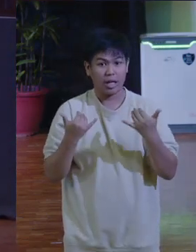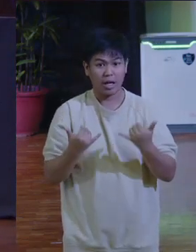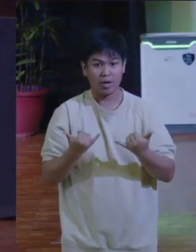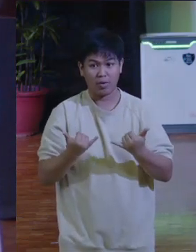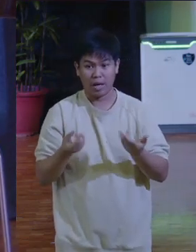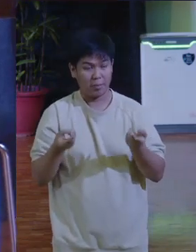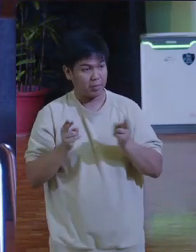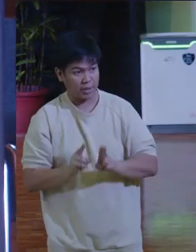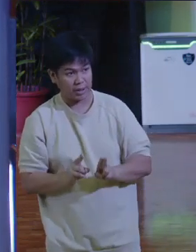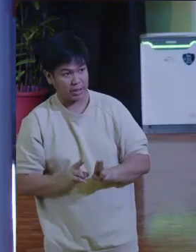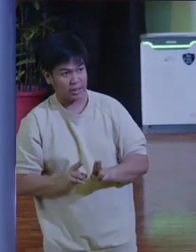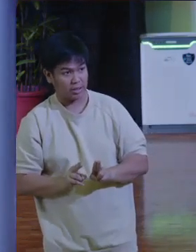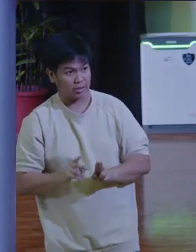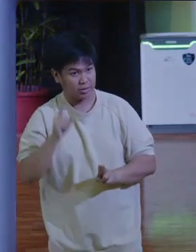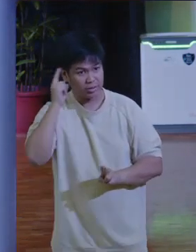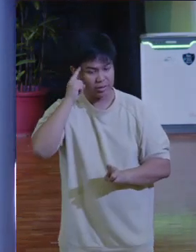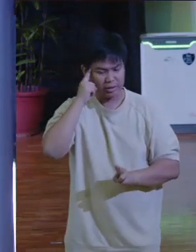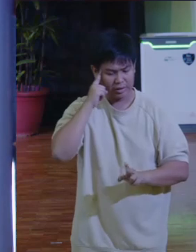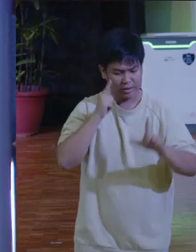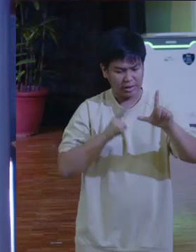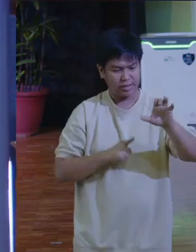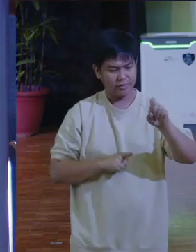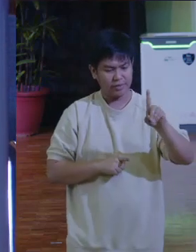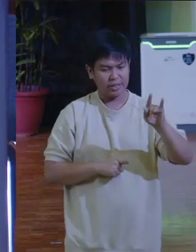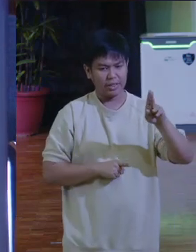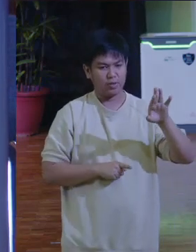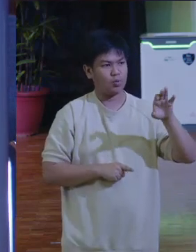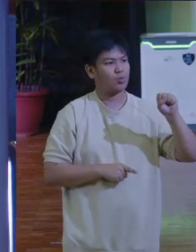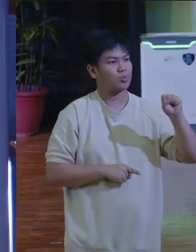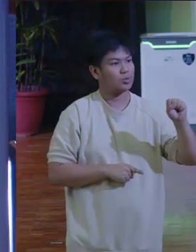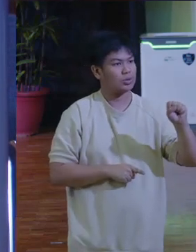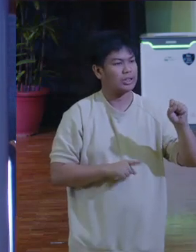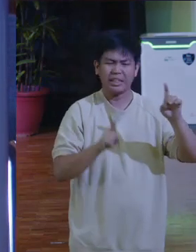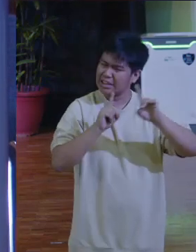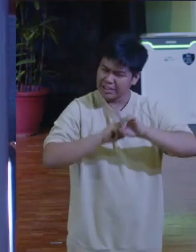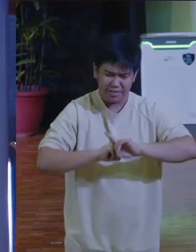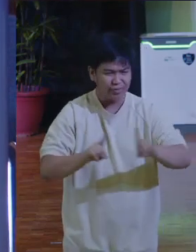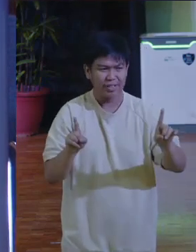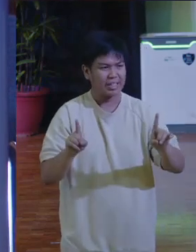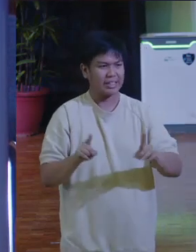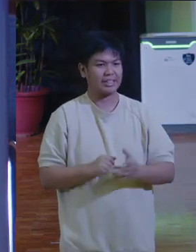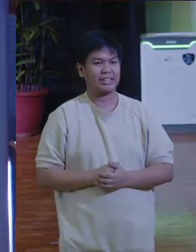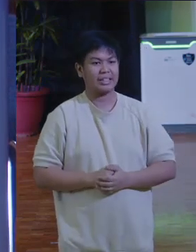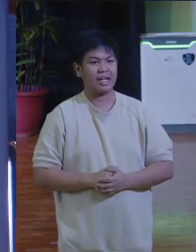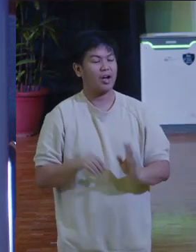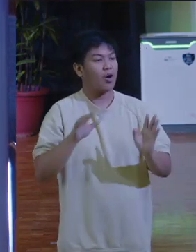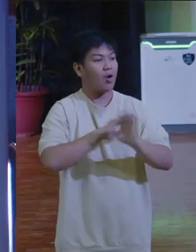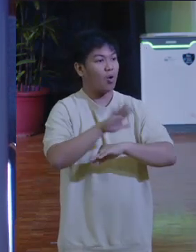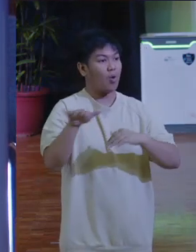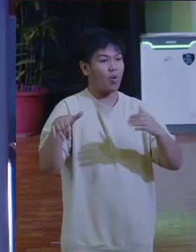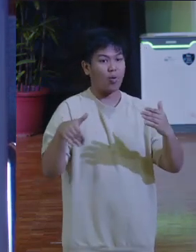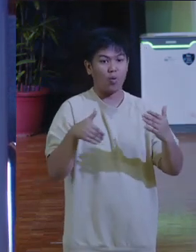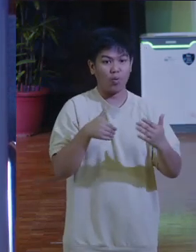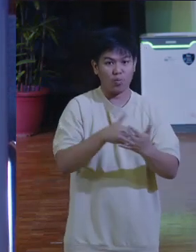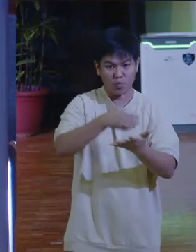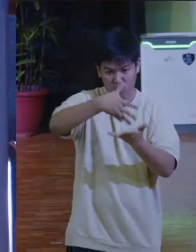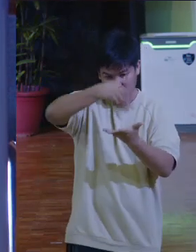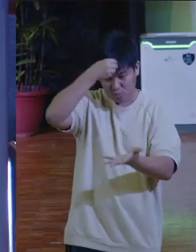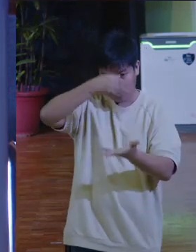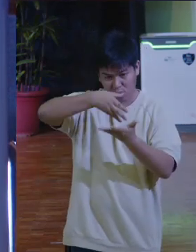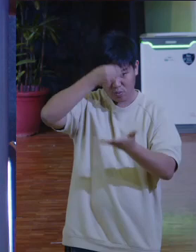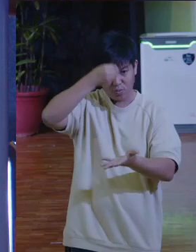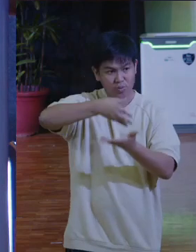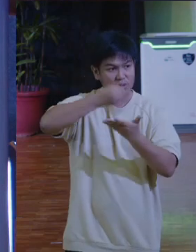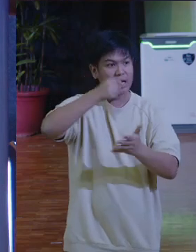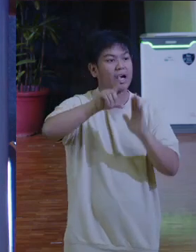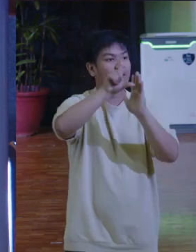ang kanilang naisip, Leviticus 25. Doon po sa chapter na yon ang lahat ng ating malalaman tungkol sa year of the